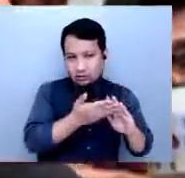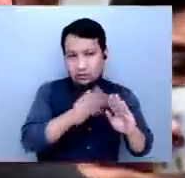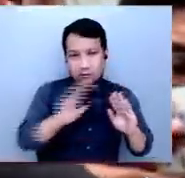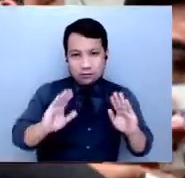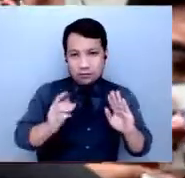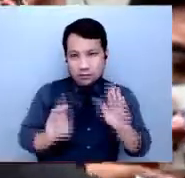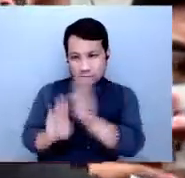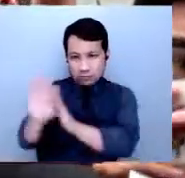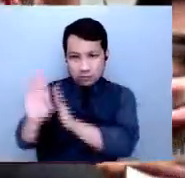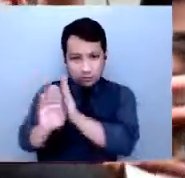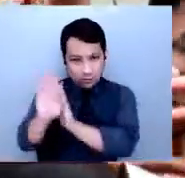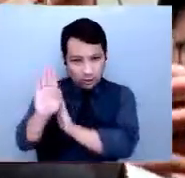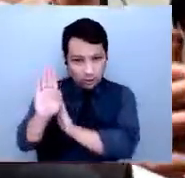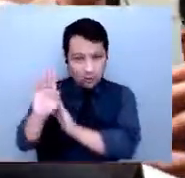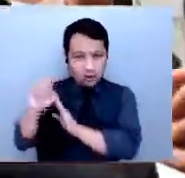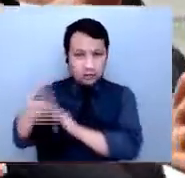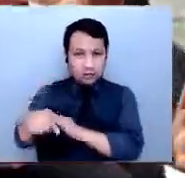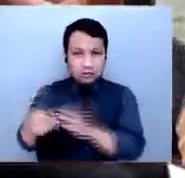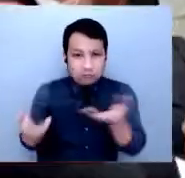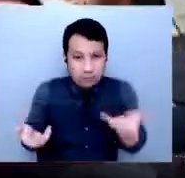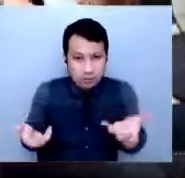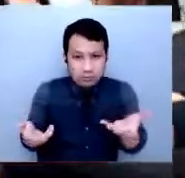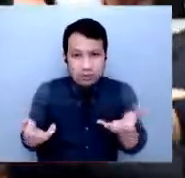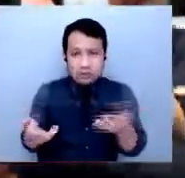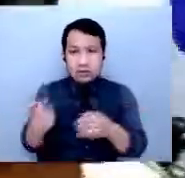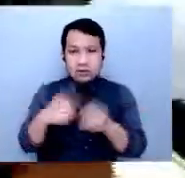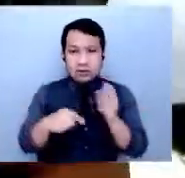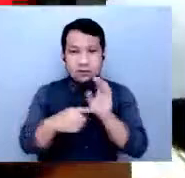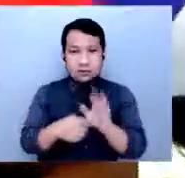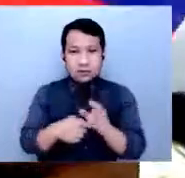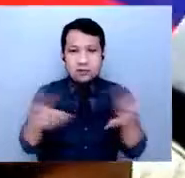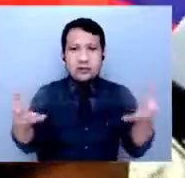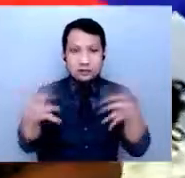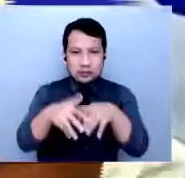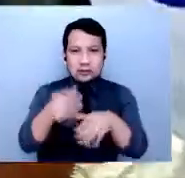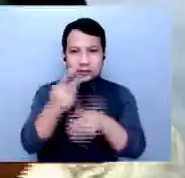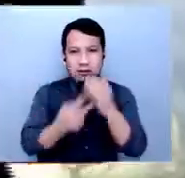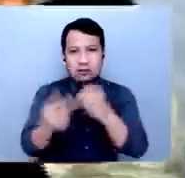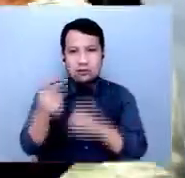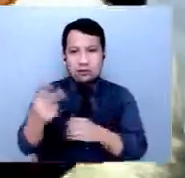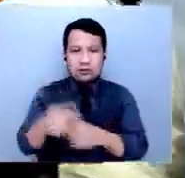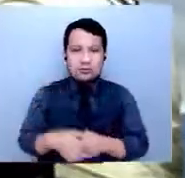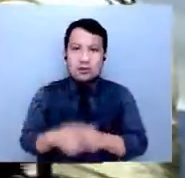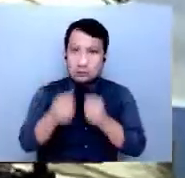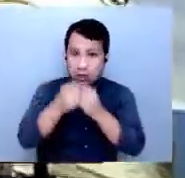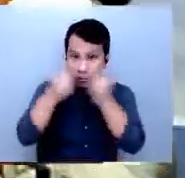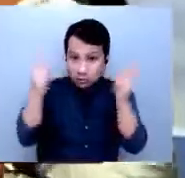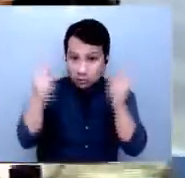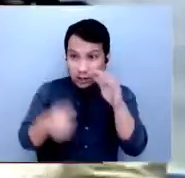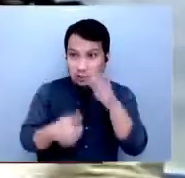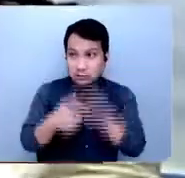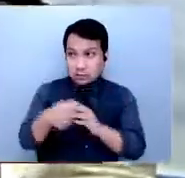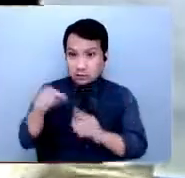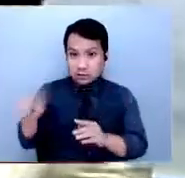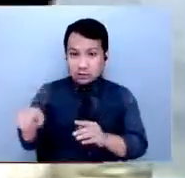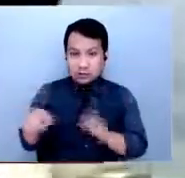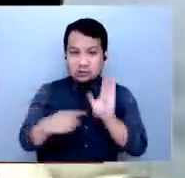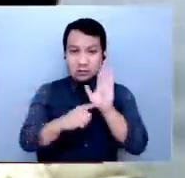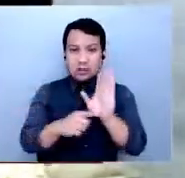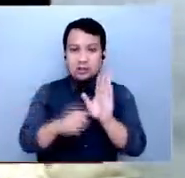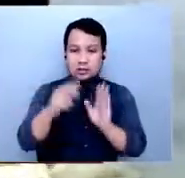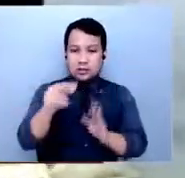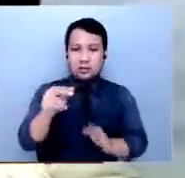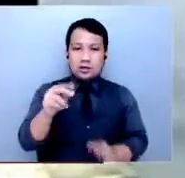development. Kaya kung meron man, pertaining dito lahat ito. Di naman inaasahan ang pagdating sa COMELEC ni dating